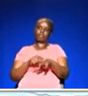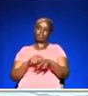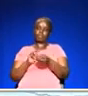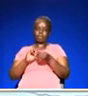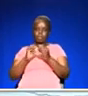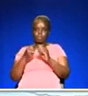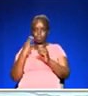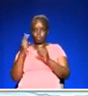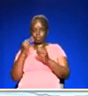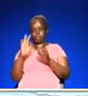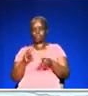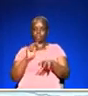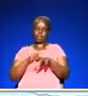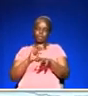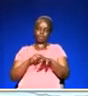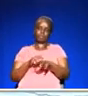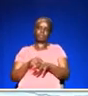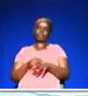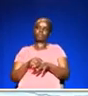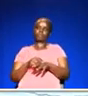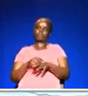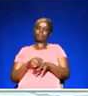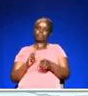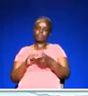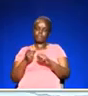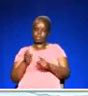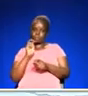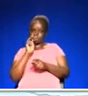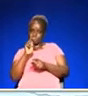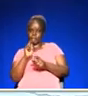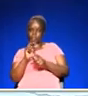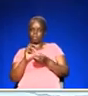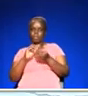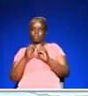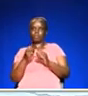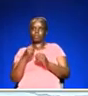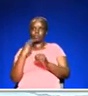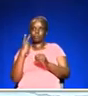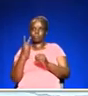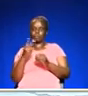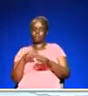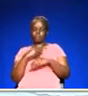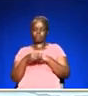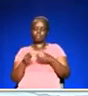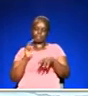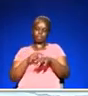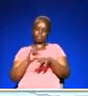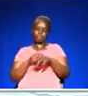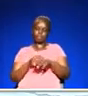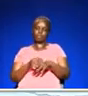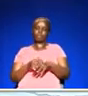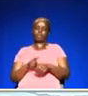maneno. Basi hebu tuatazame aina ya pili baada ya nomino, tutapata